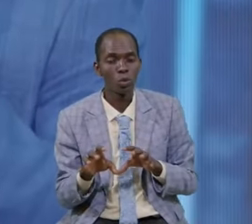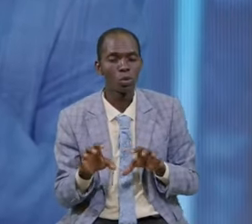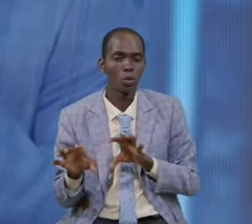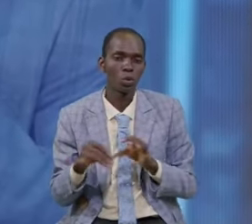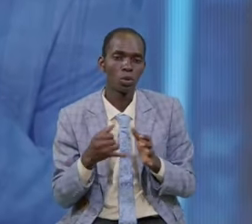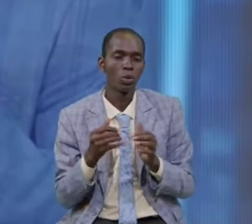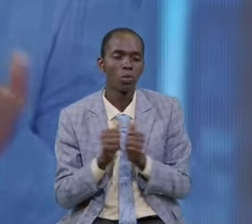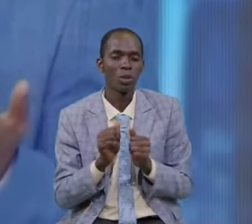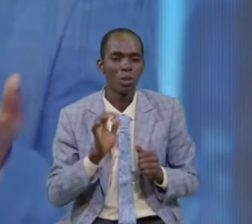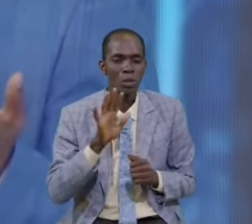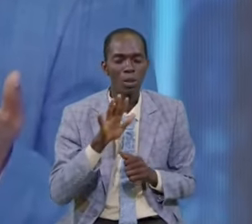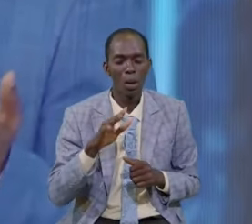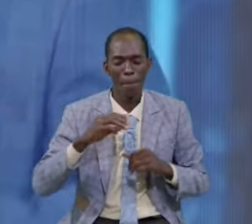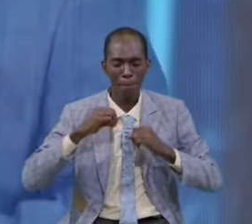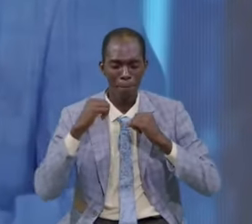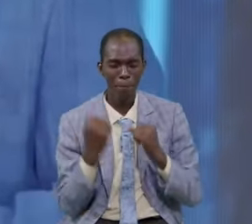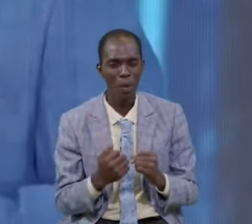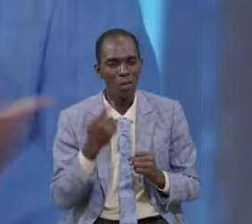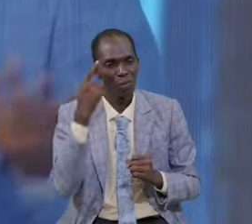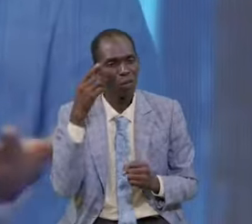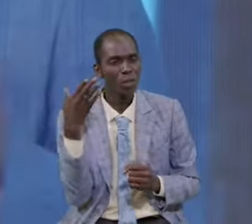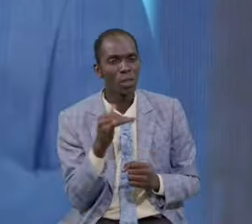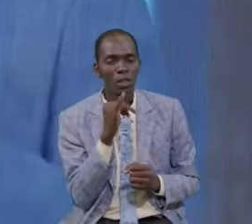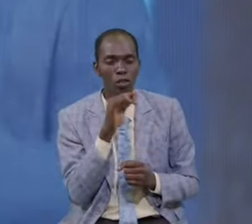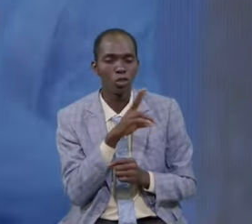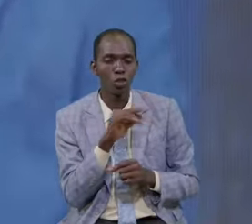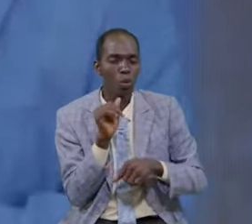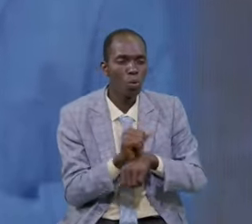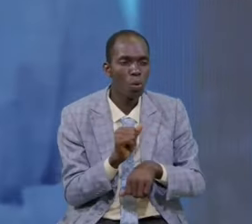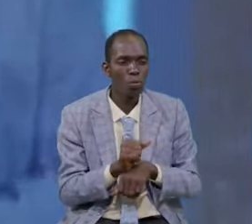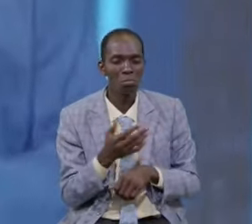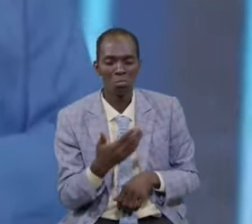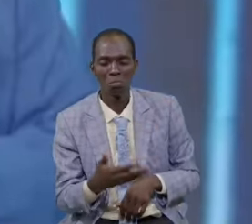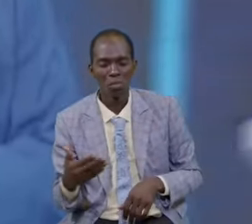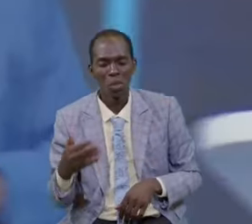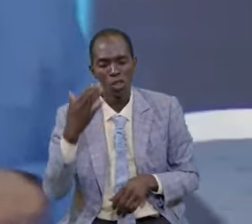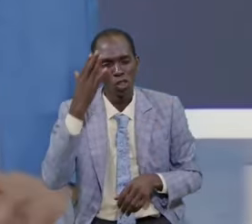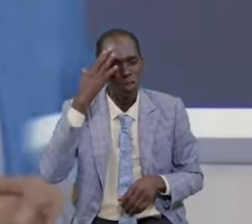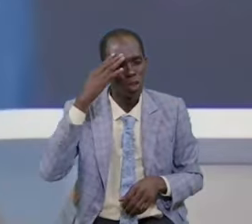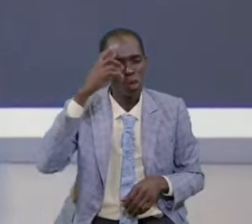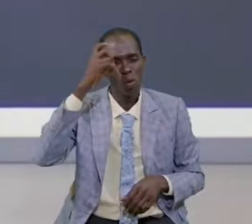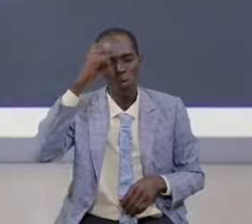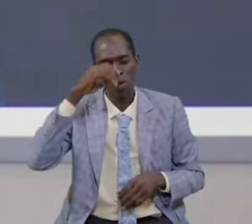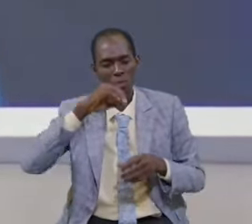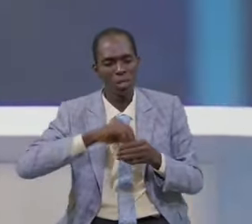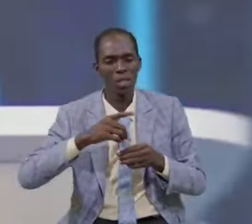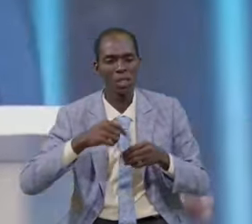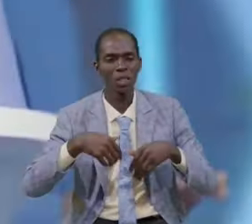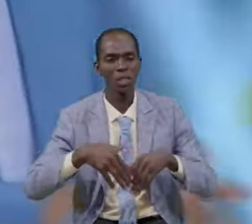Car il n'y a ni heure, ni pensée, ni science, ni sagesse dans le séjour des morts où tu